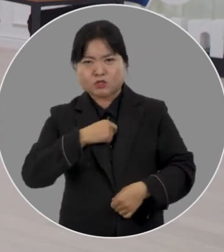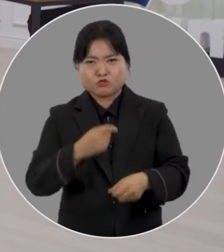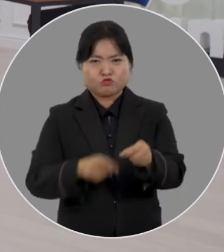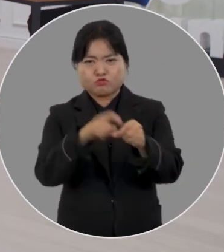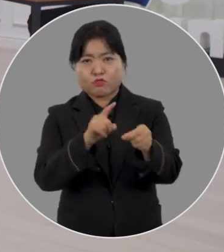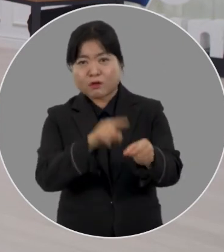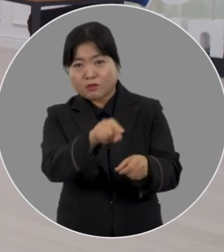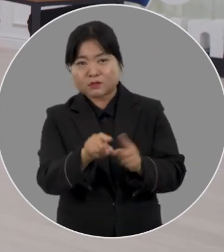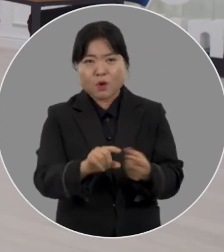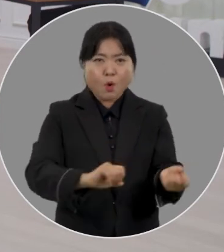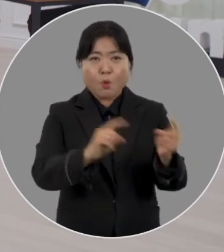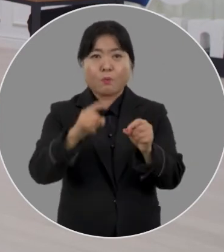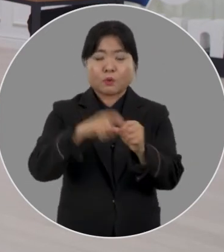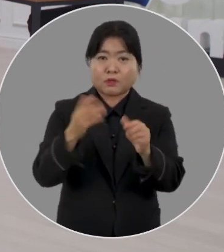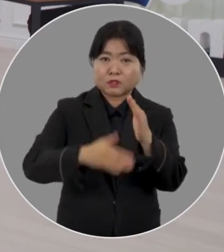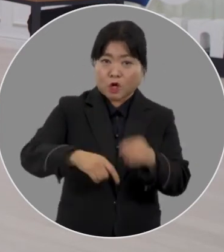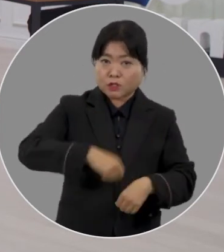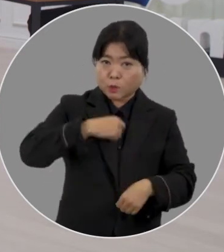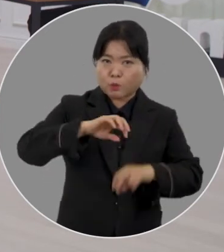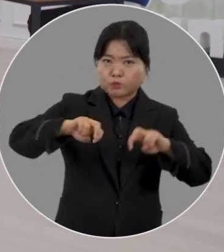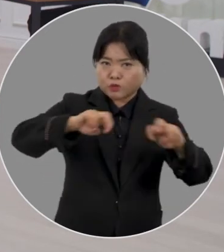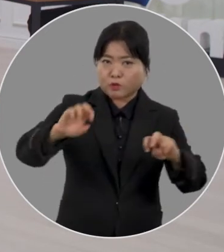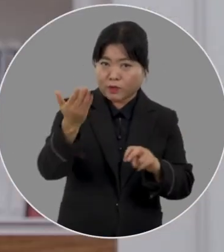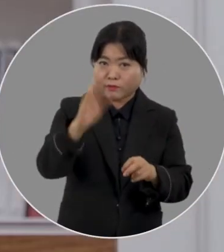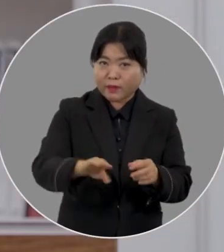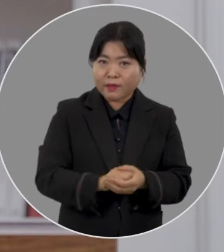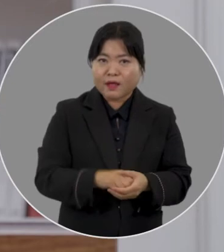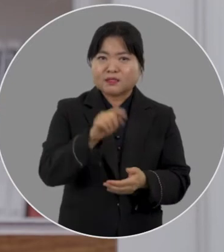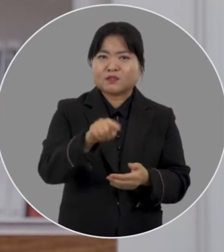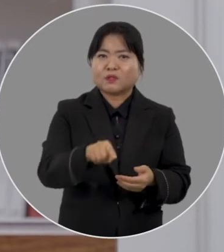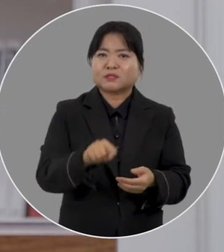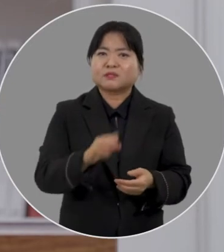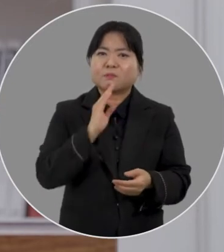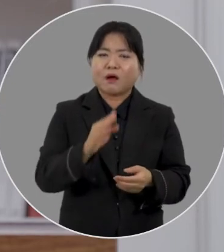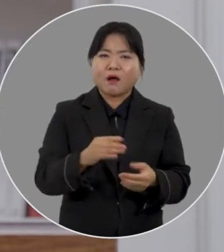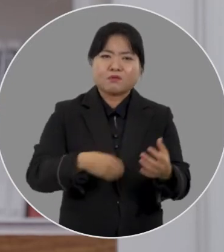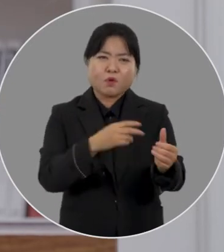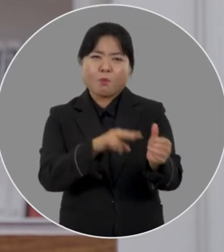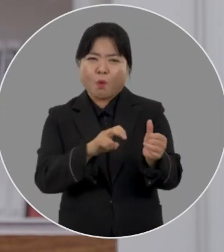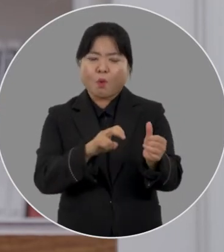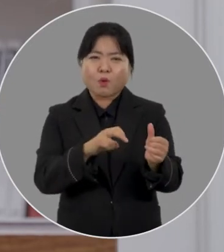그게 이제 회복적 정의라는 개념으로 많이 분석되는데 저는 그게 혐오를 벗어나는 길이